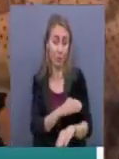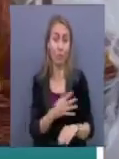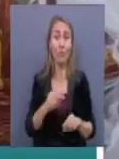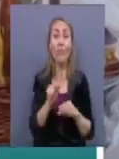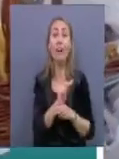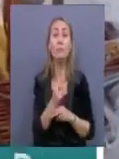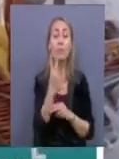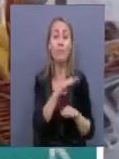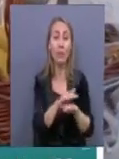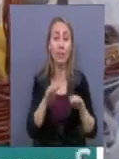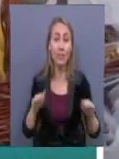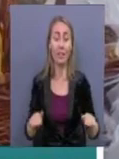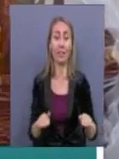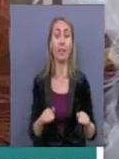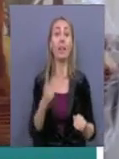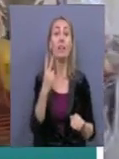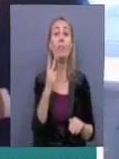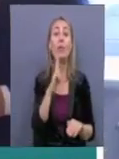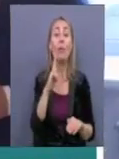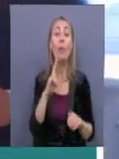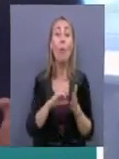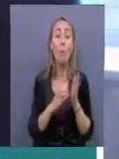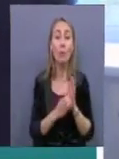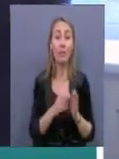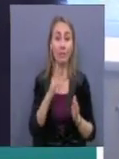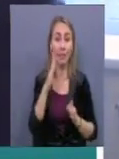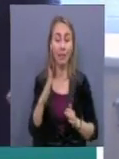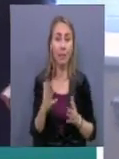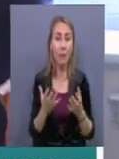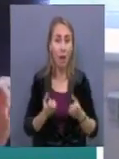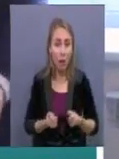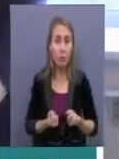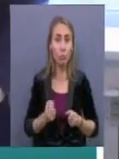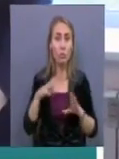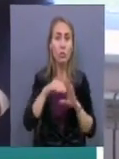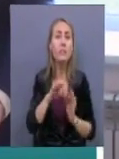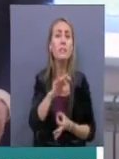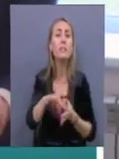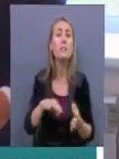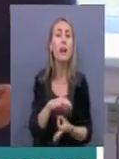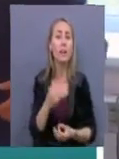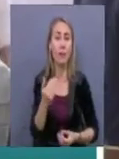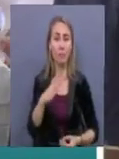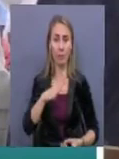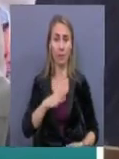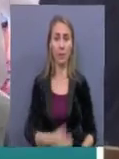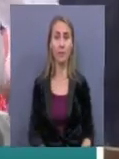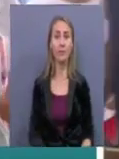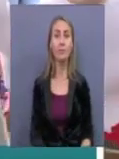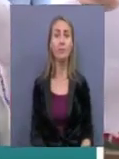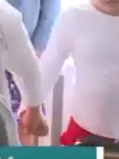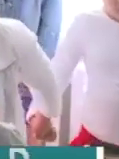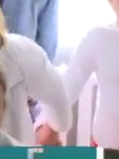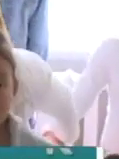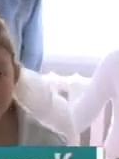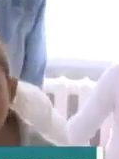үйінің 16 тәрбиеленушісі де баспаналы болды. Ал көпбалалы отбасылардың балғындары жаңа 3 бөлмелі пәтерде асыр салмақ. Баспана